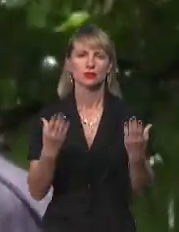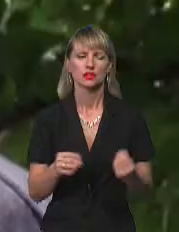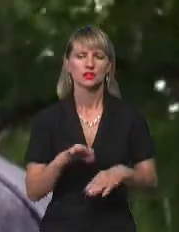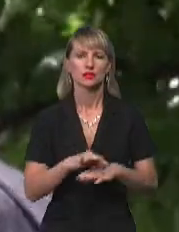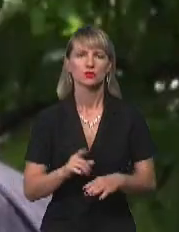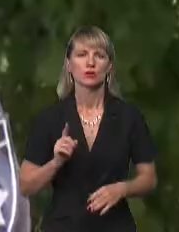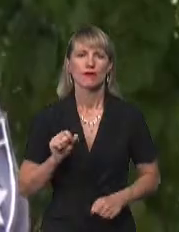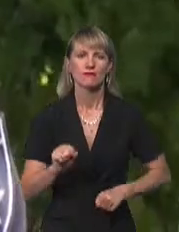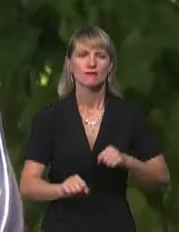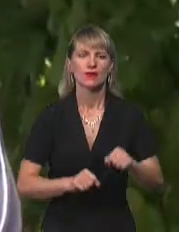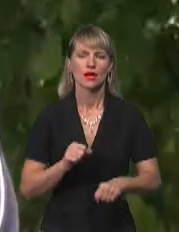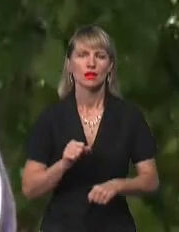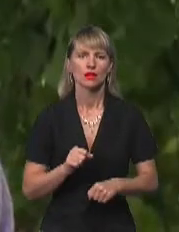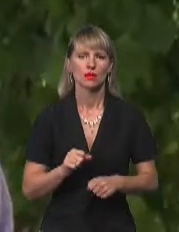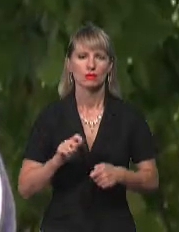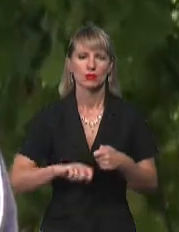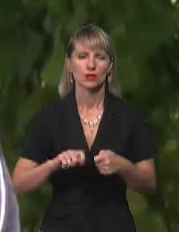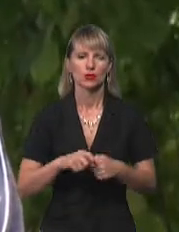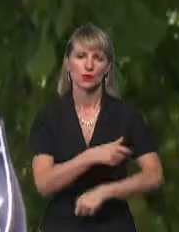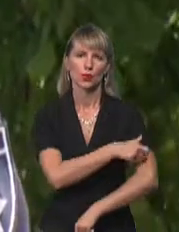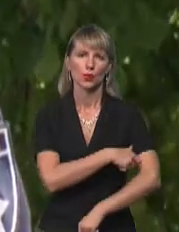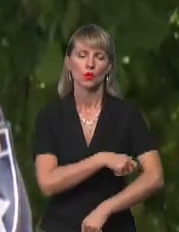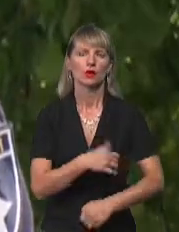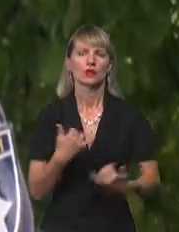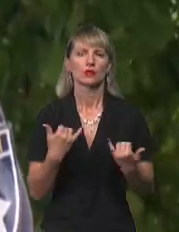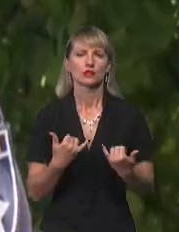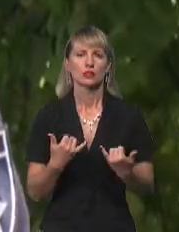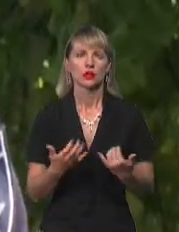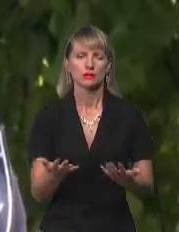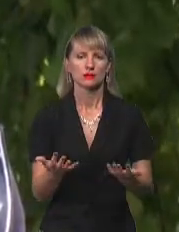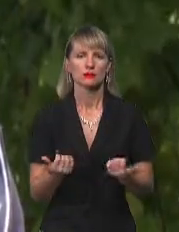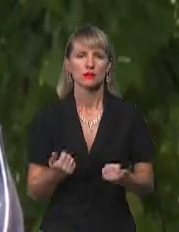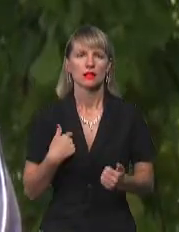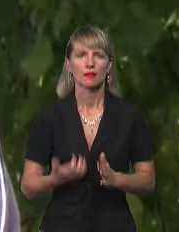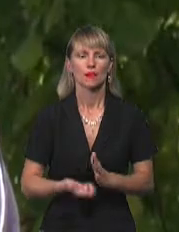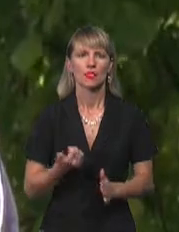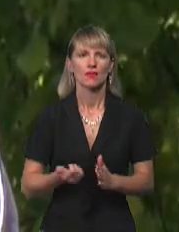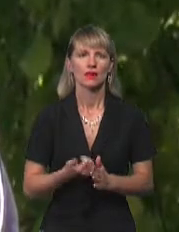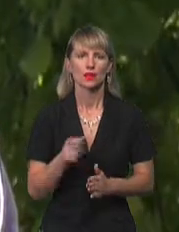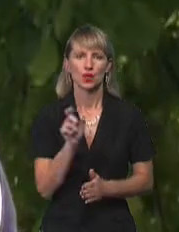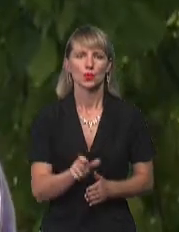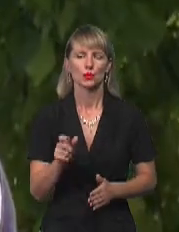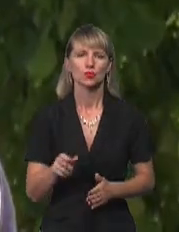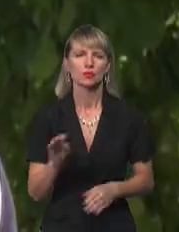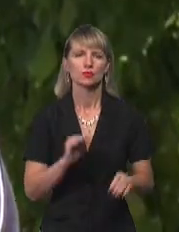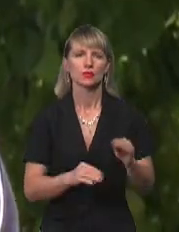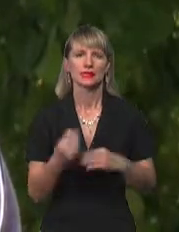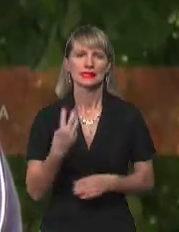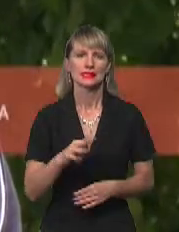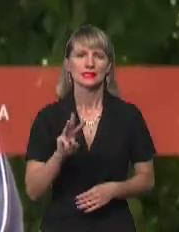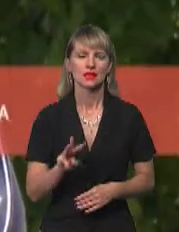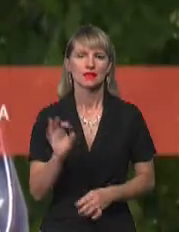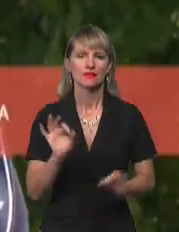службу велопатруль. В нас зараз триває набір і нам бракує кадрів. Некомплект кадрів складає